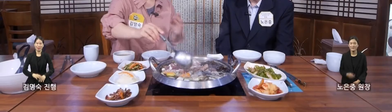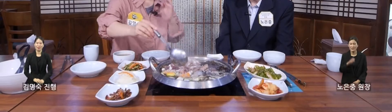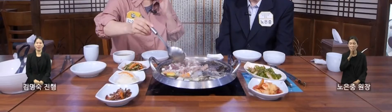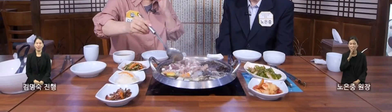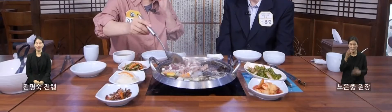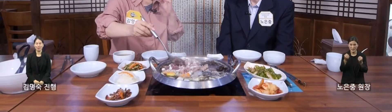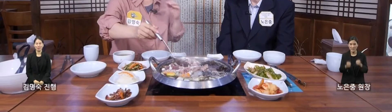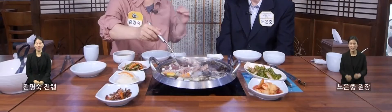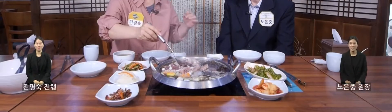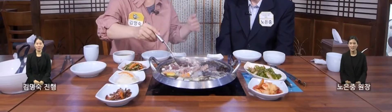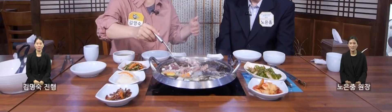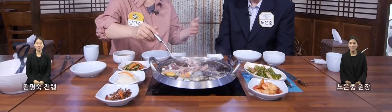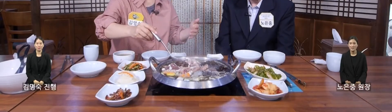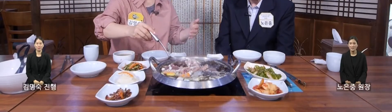같아요. 예, 예. 예.